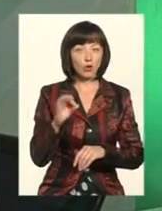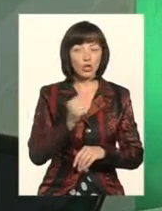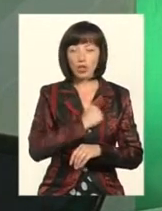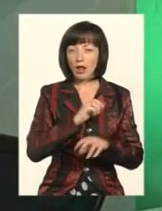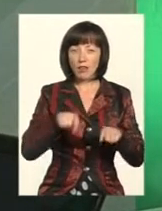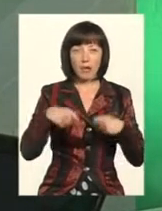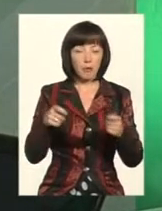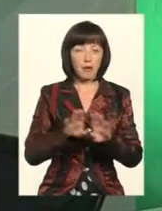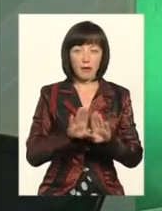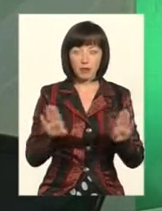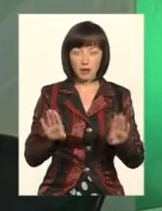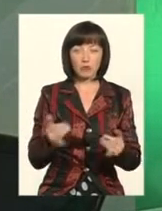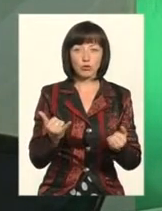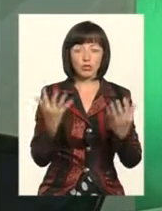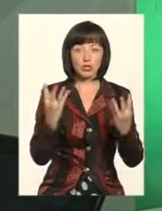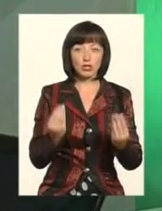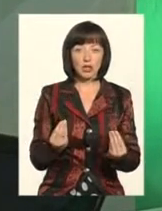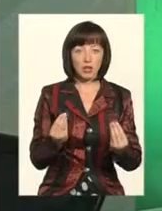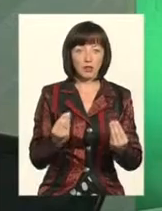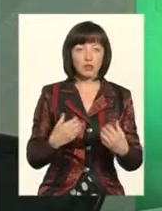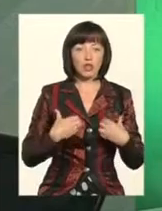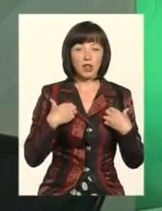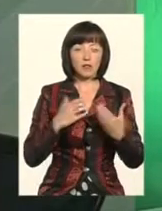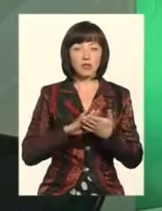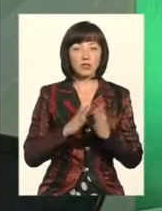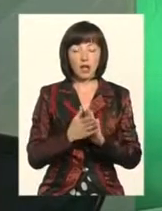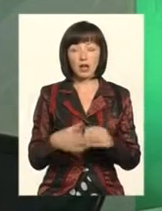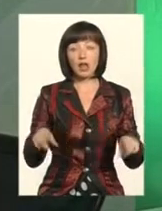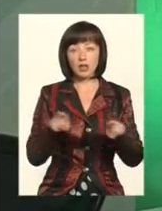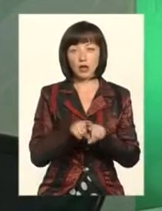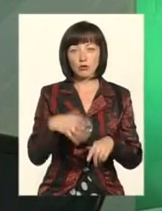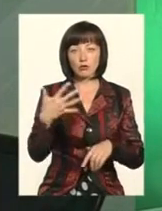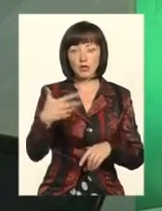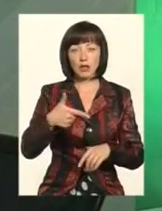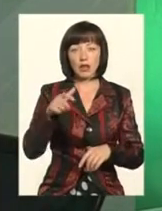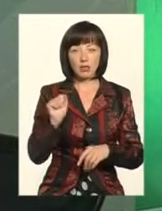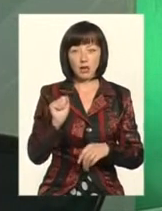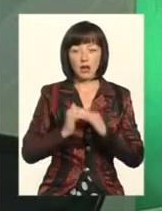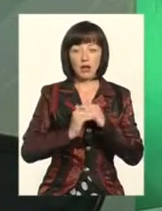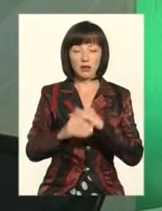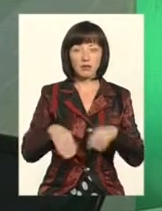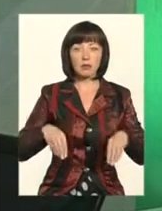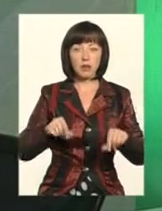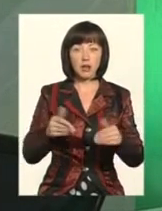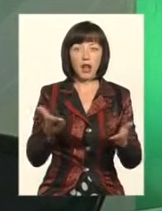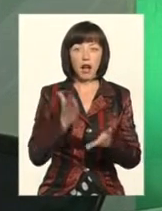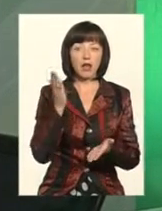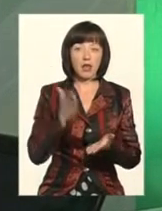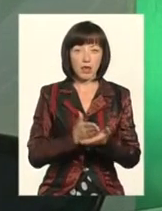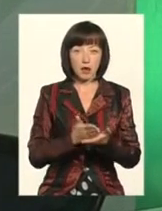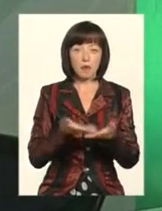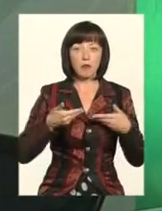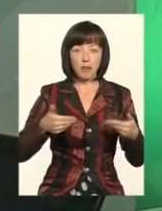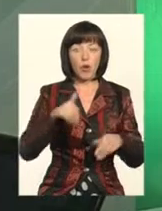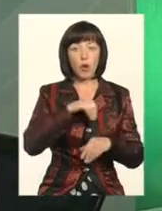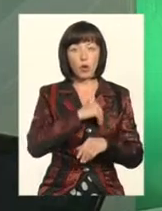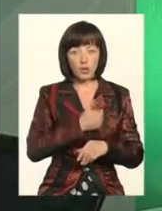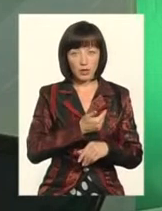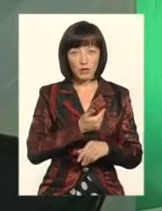передали. Він на сьогоднішній день в жахливому стані, а також 50 гектарів землі, яка є. Ми